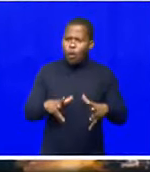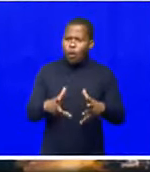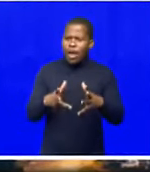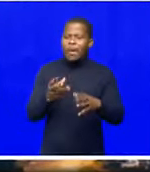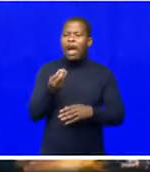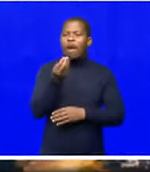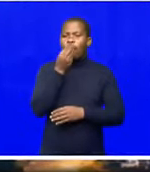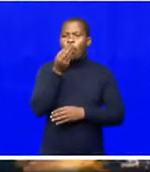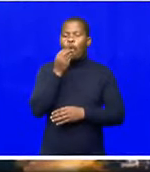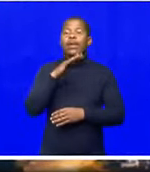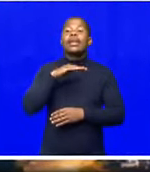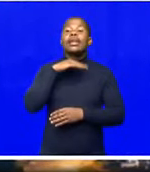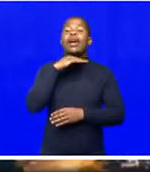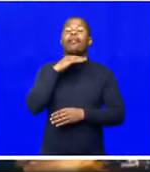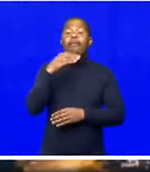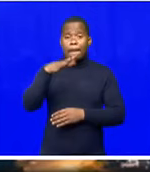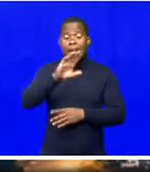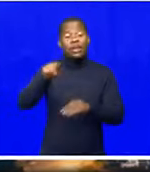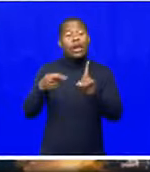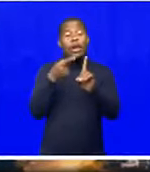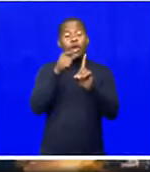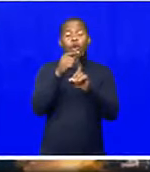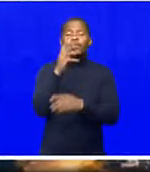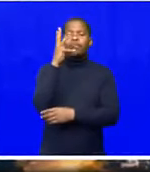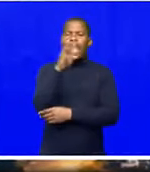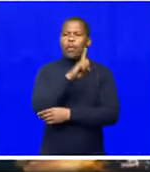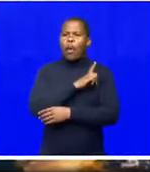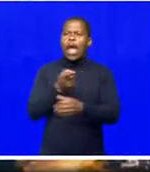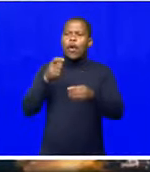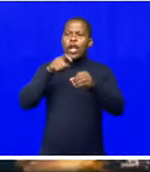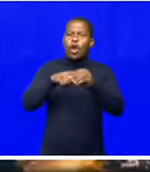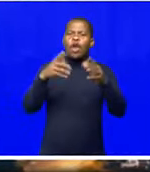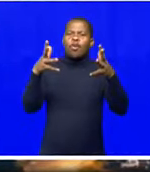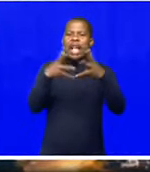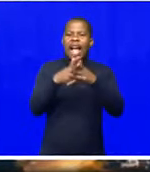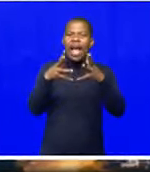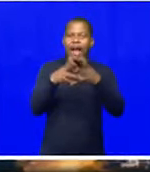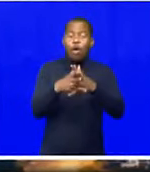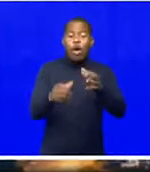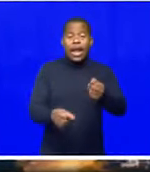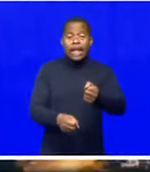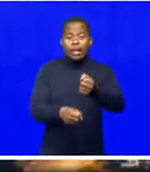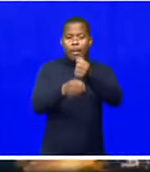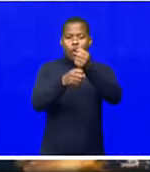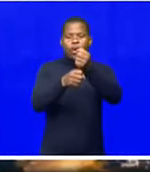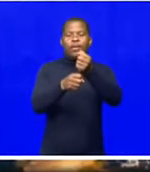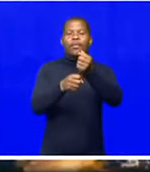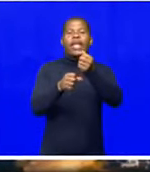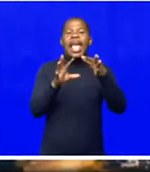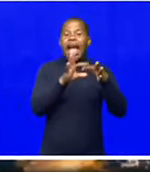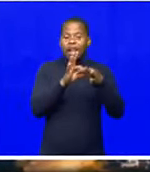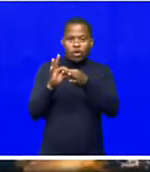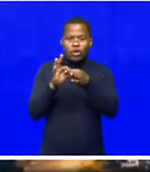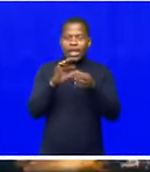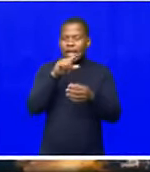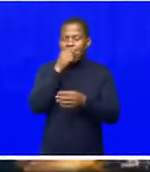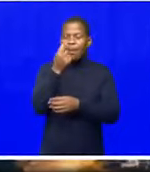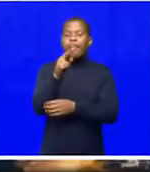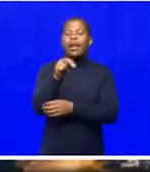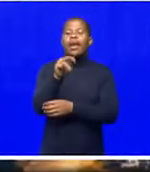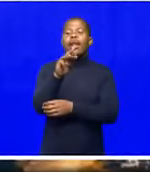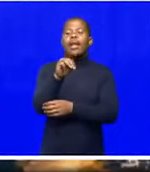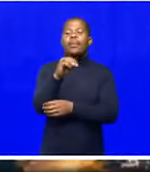wekuhlomelisa abalimi lowesekelwe iNational Maize Cooperation kanye nelibhange Eswatini Bank ngemali lenganga 257,000 emalangeni.